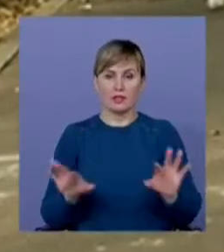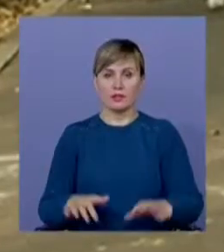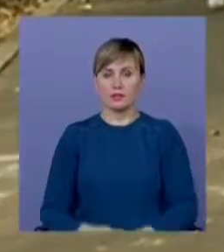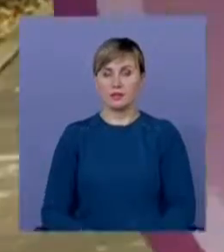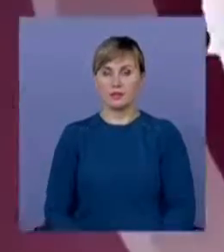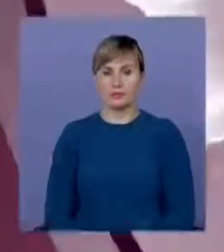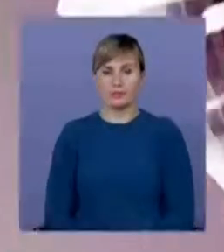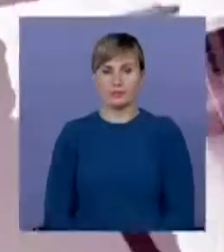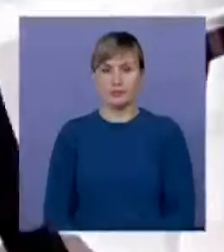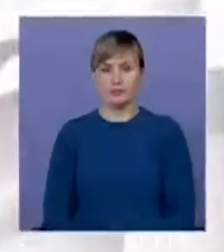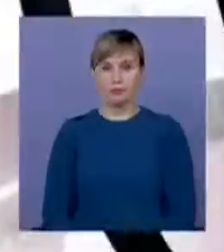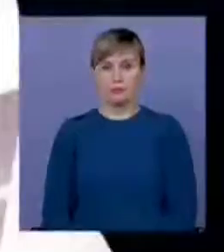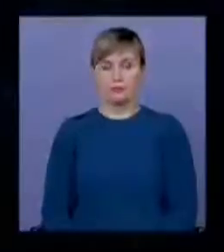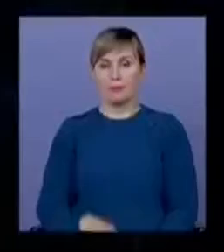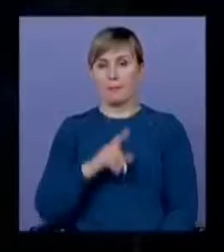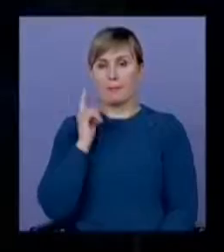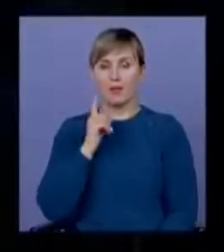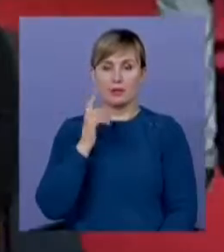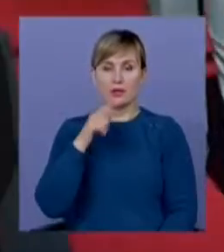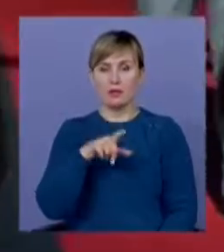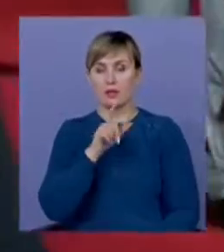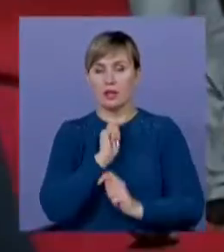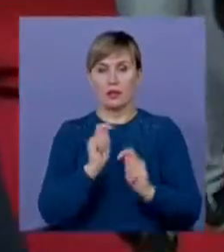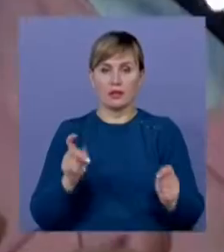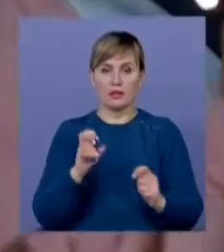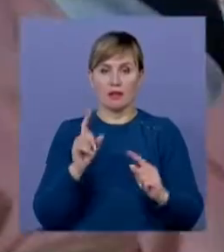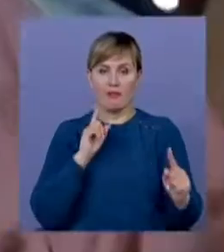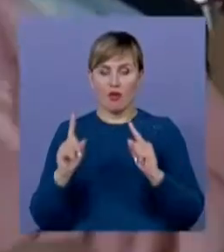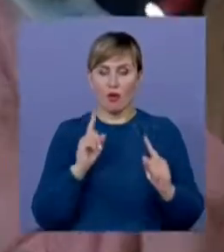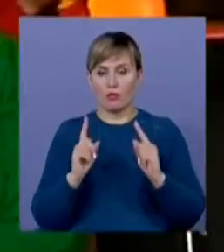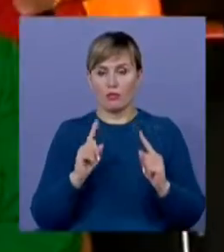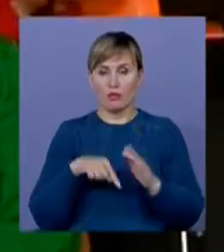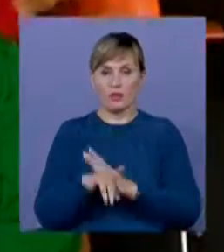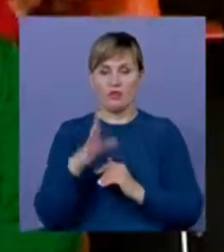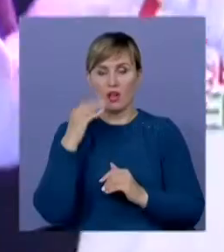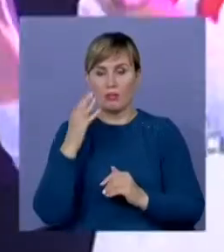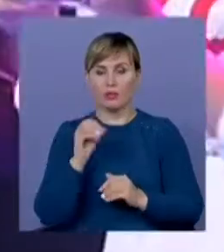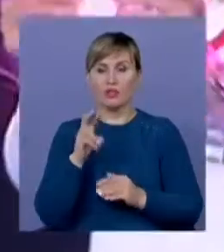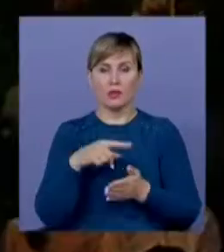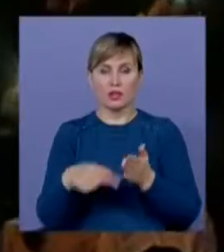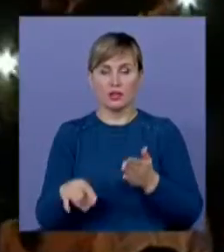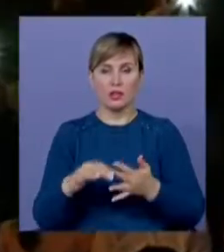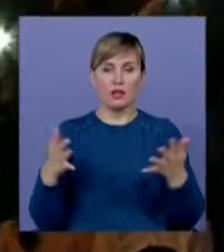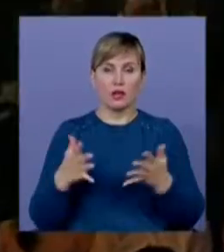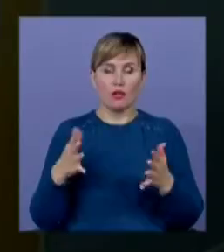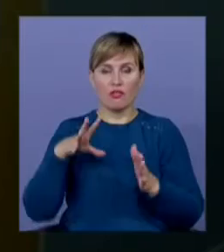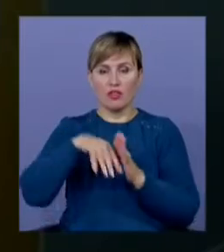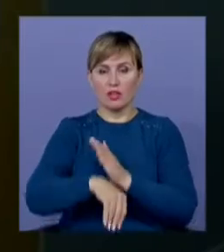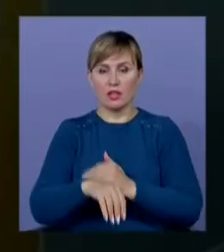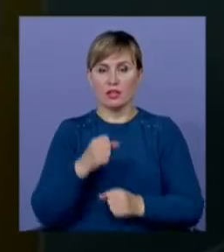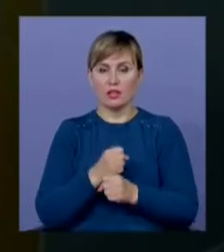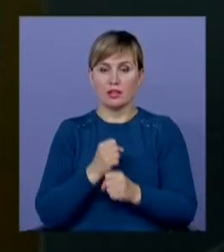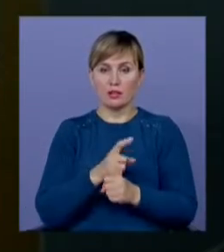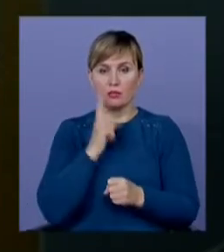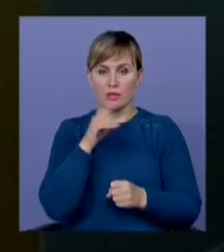Яцул. Молодых и успешных наградили на форуме ЕЛМТ в Алматы. Чем отличились и какой вклад внесли юные